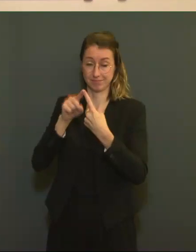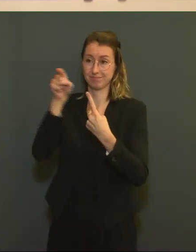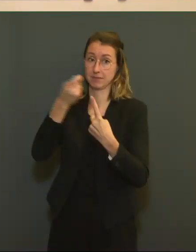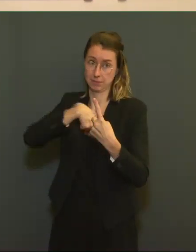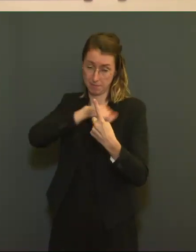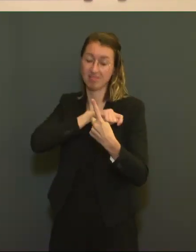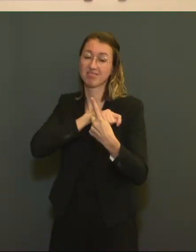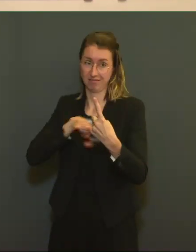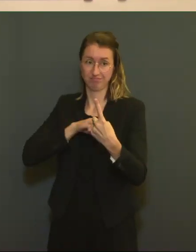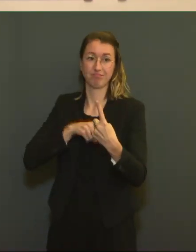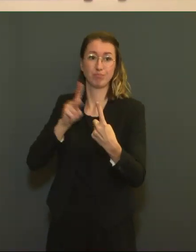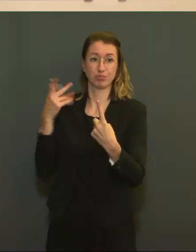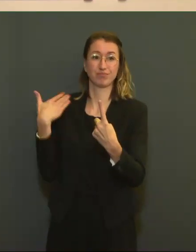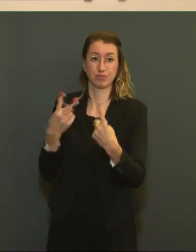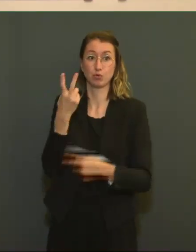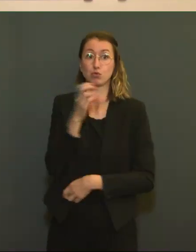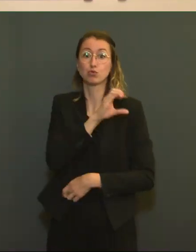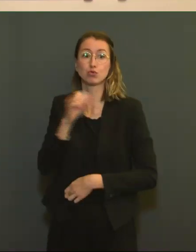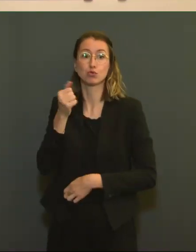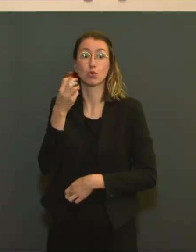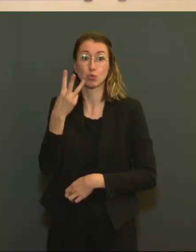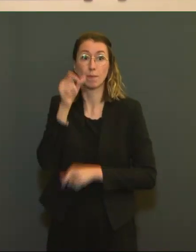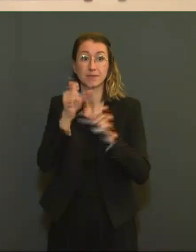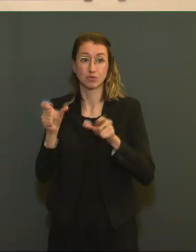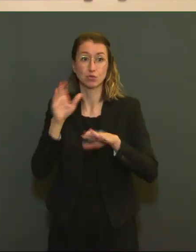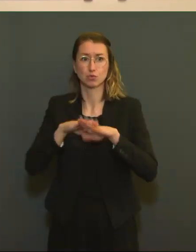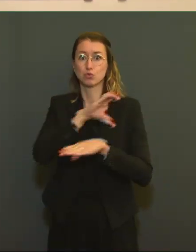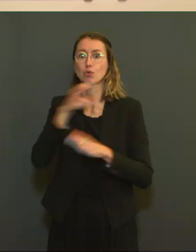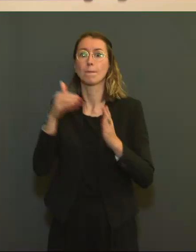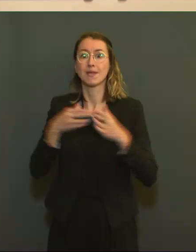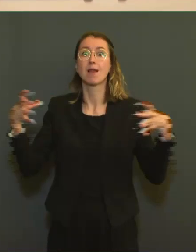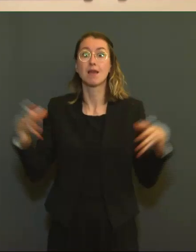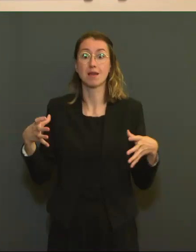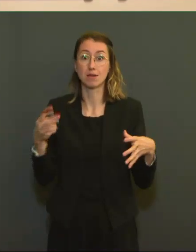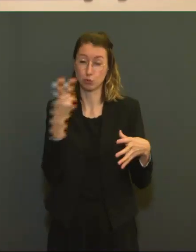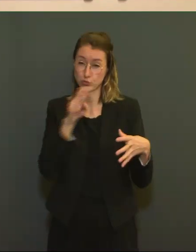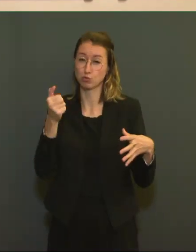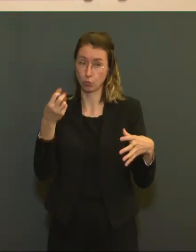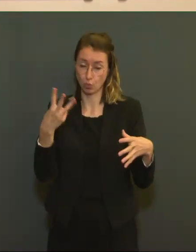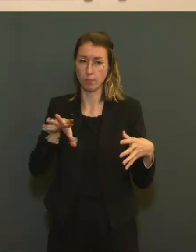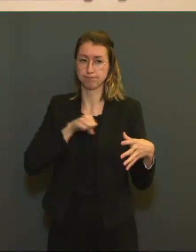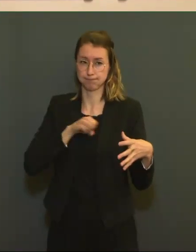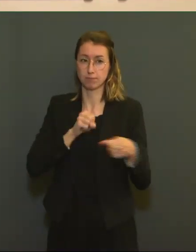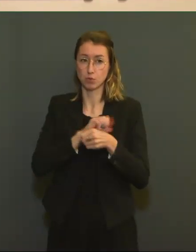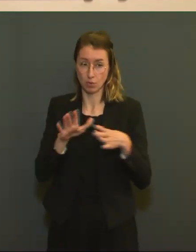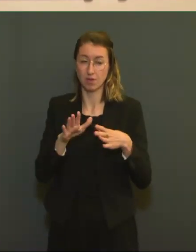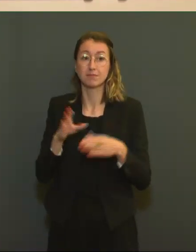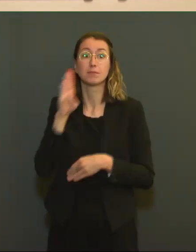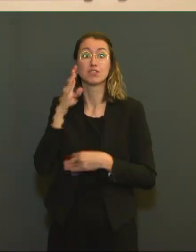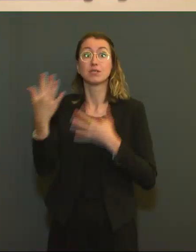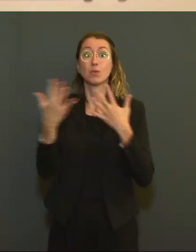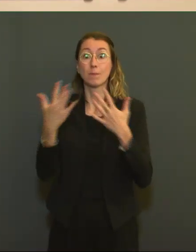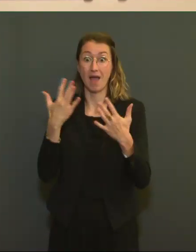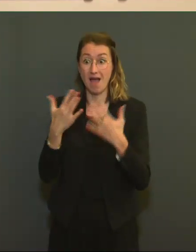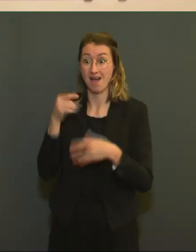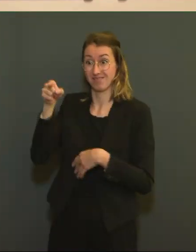cas pour 100 000 habitants. C'est 5 fois plus que ce que nous avons actuellement en Belgique.